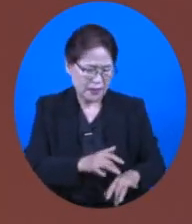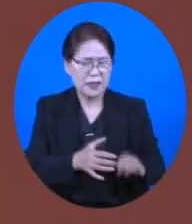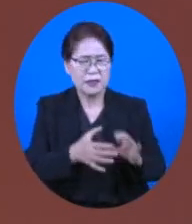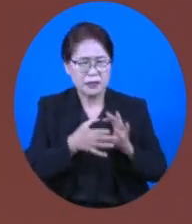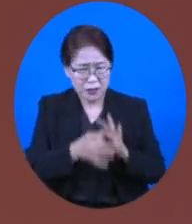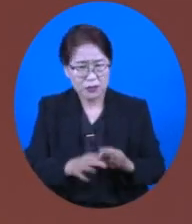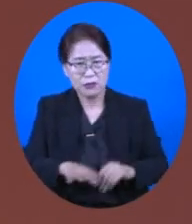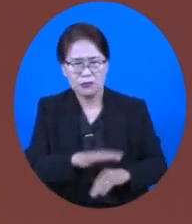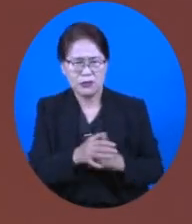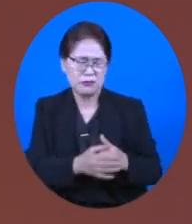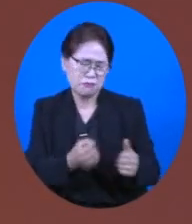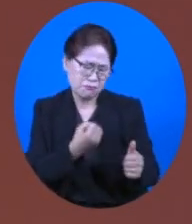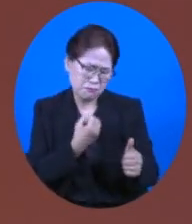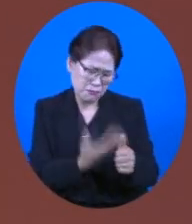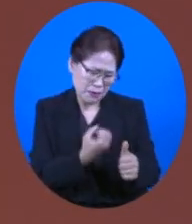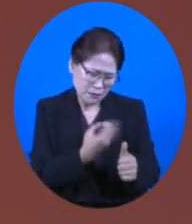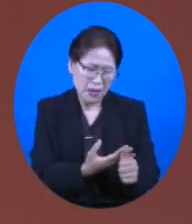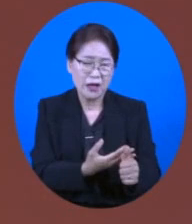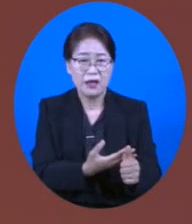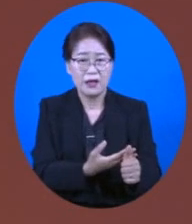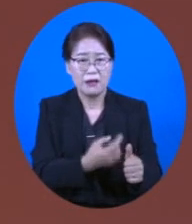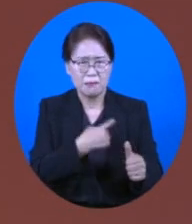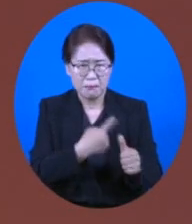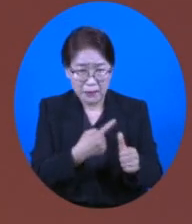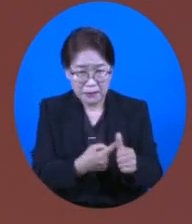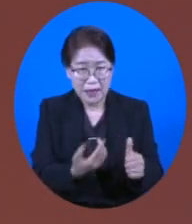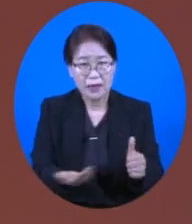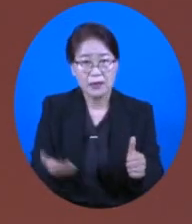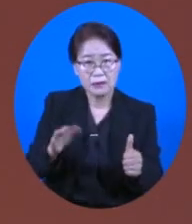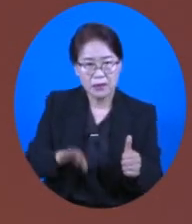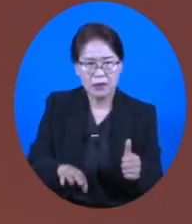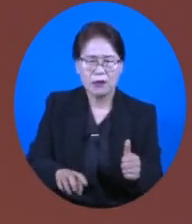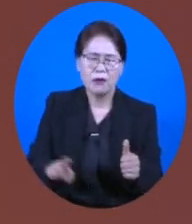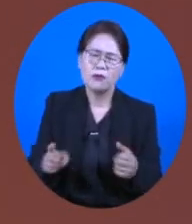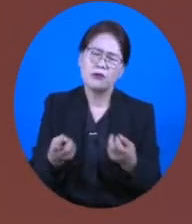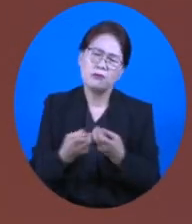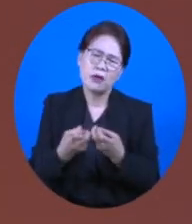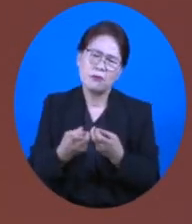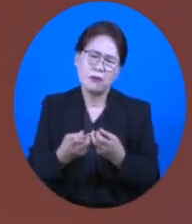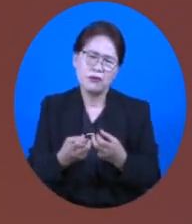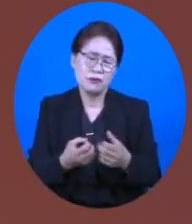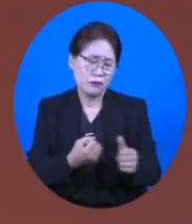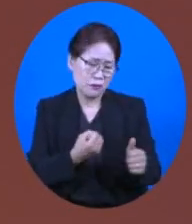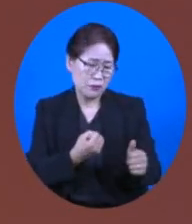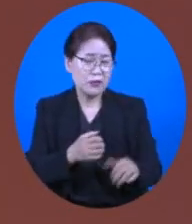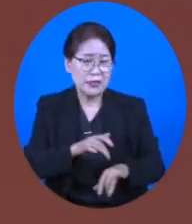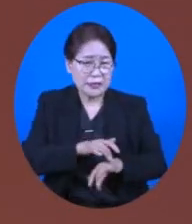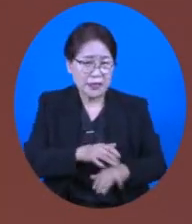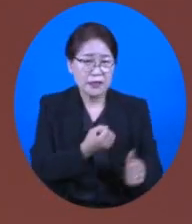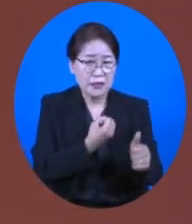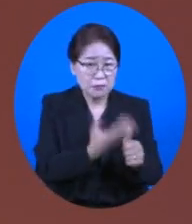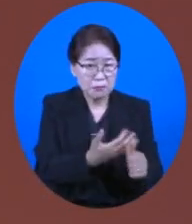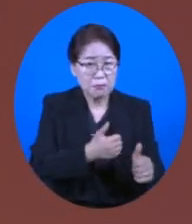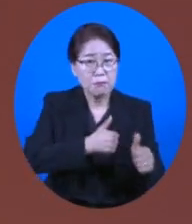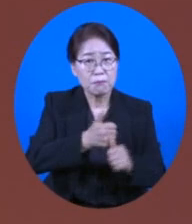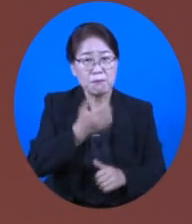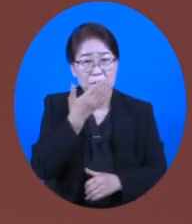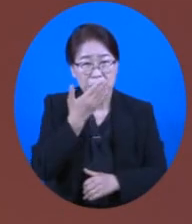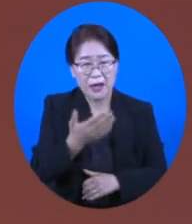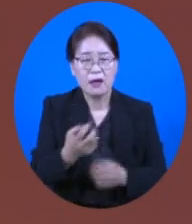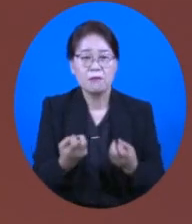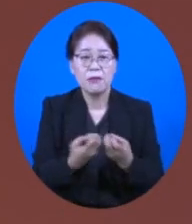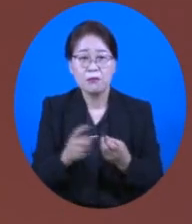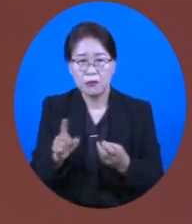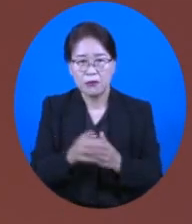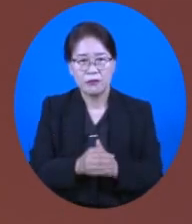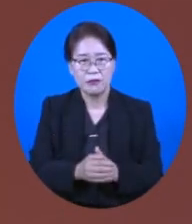우리를 참소합니다. 그러면 어떻게 하면 우리는 이 사탄의 참소를 이겨낼 수 있을까요?